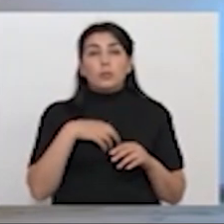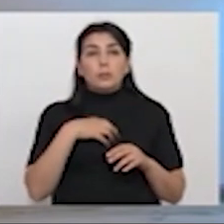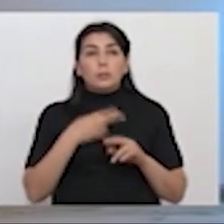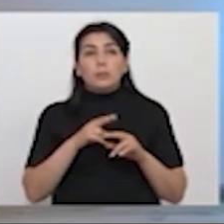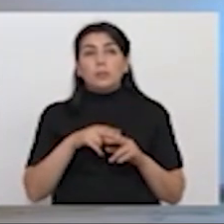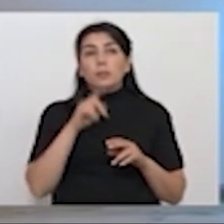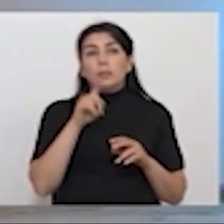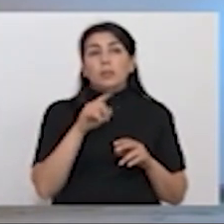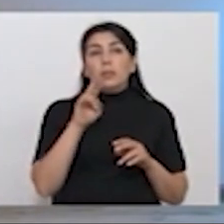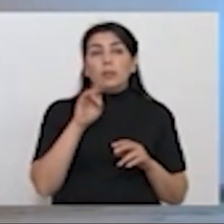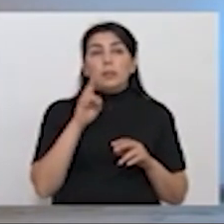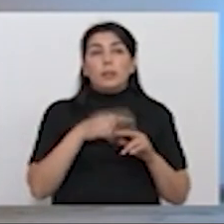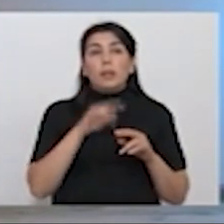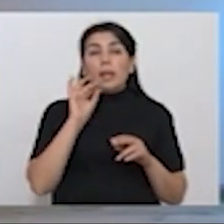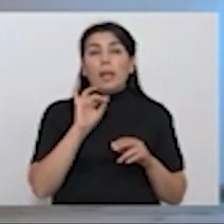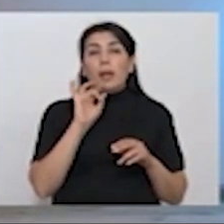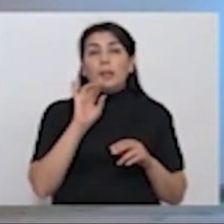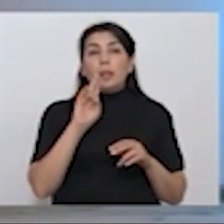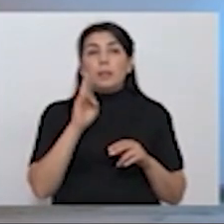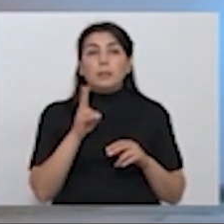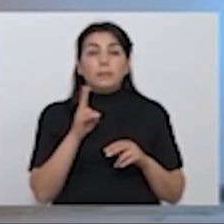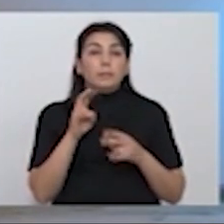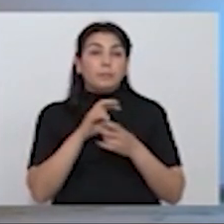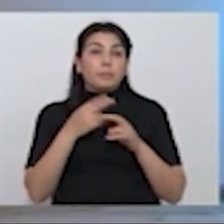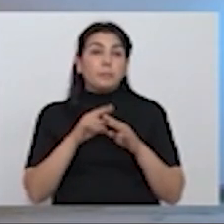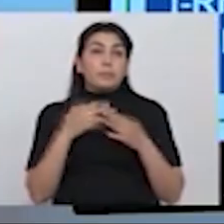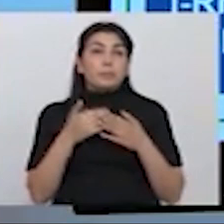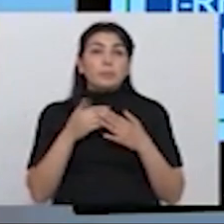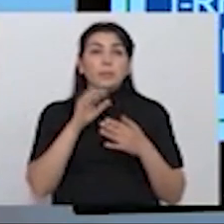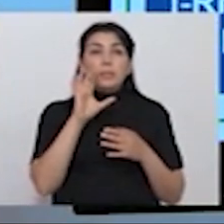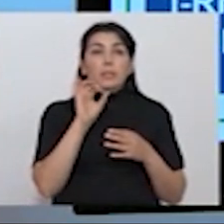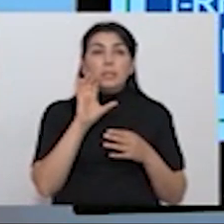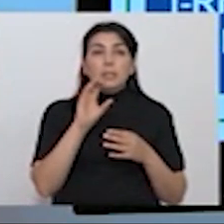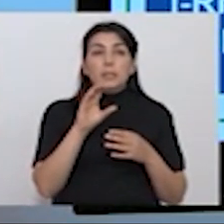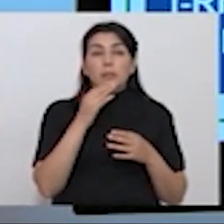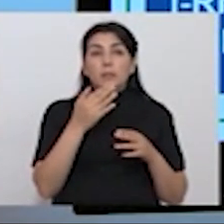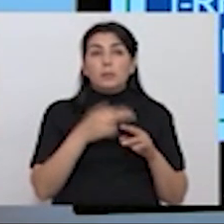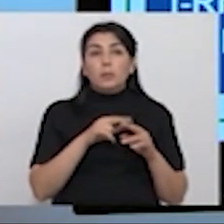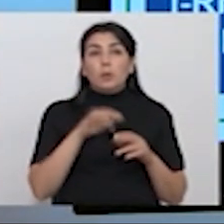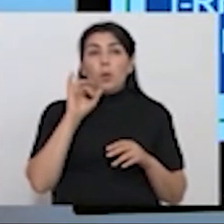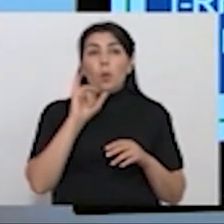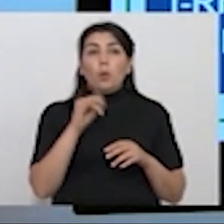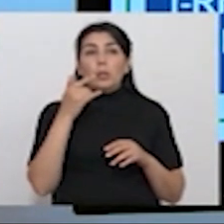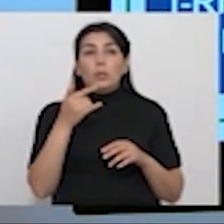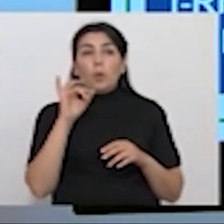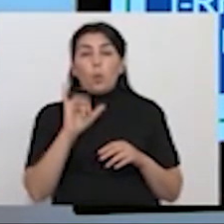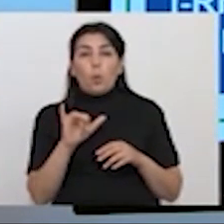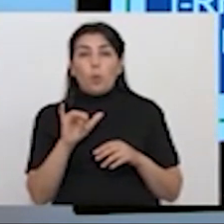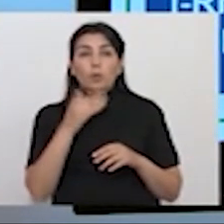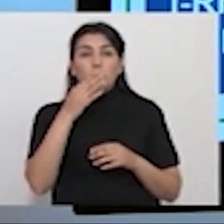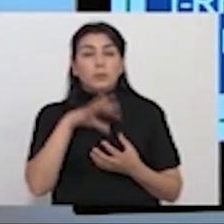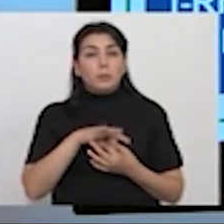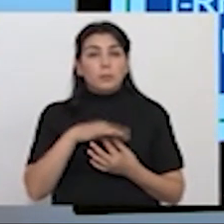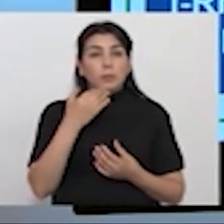koddan foydalanib, iRNKni sintezlab olamiz. Masalan, sistein uchun UGU tripleti